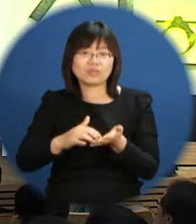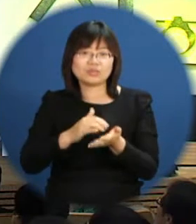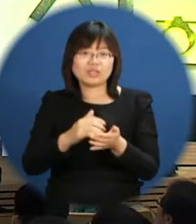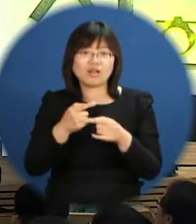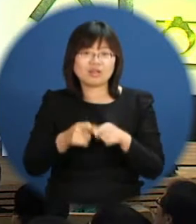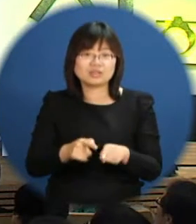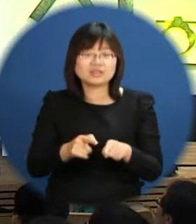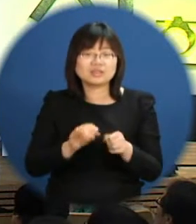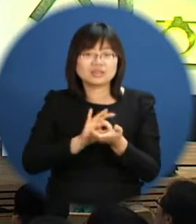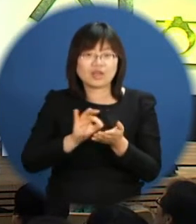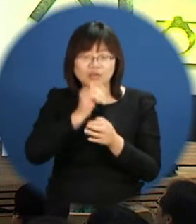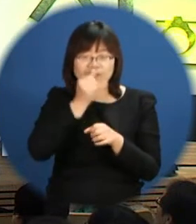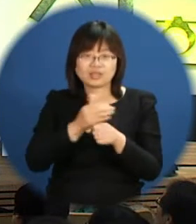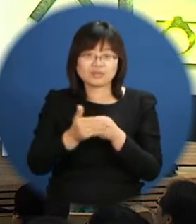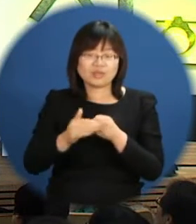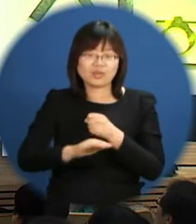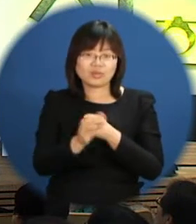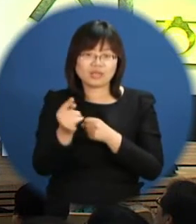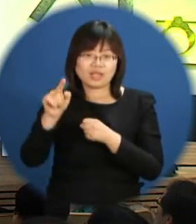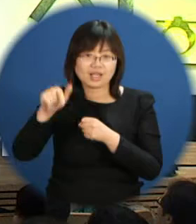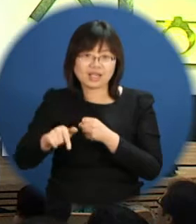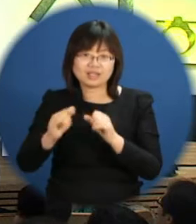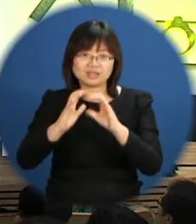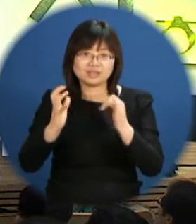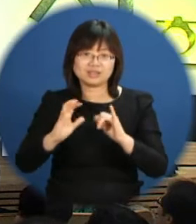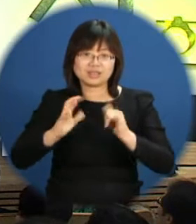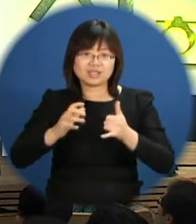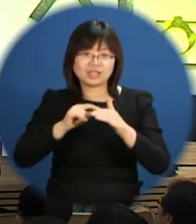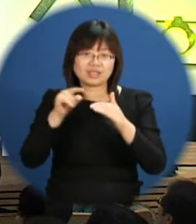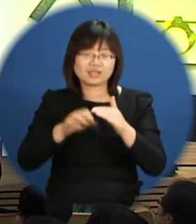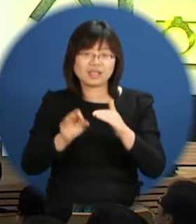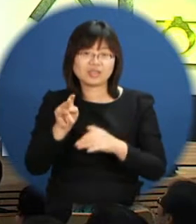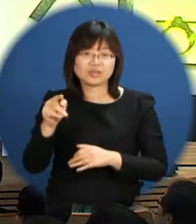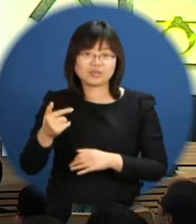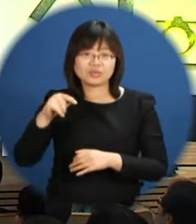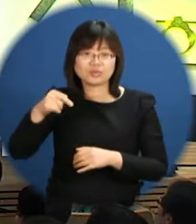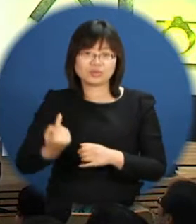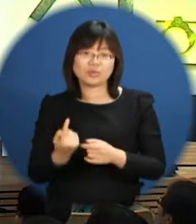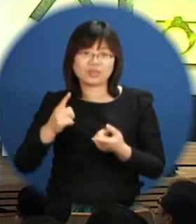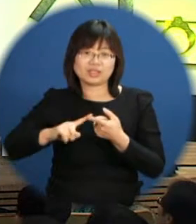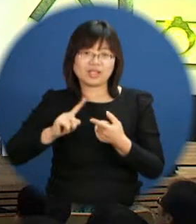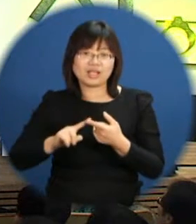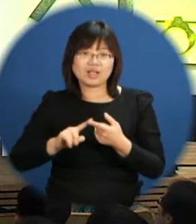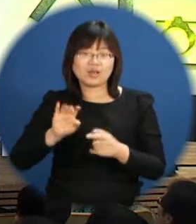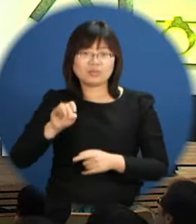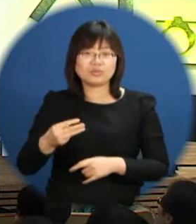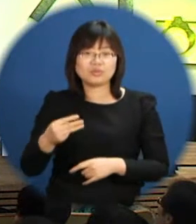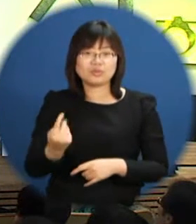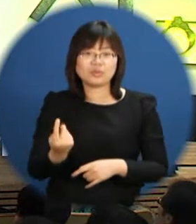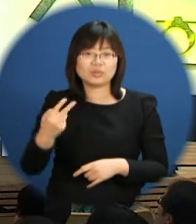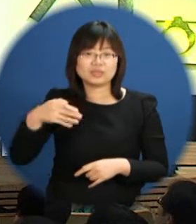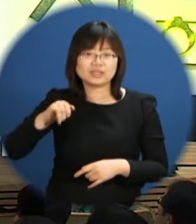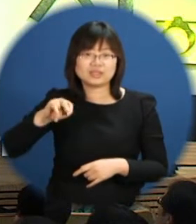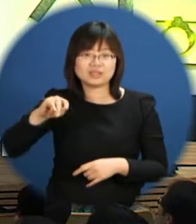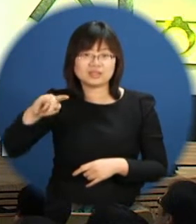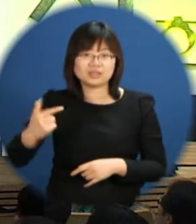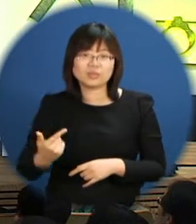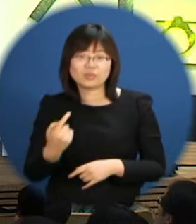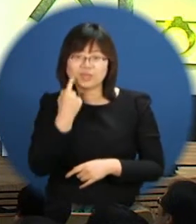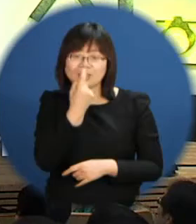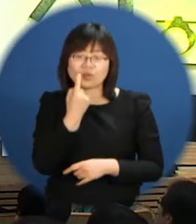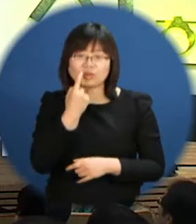사용해서 우리 화학의 3개 해서 연소의 대한 트로 g 스톤 이론은 박멸